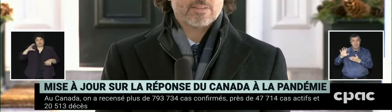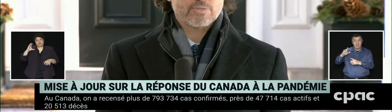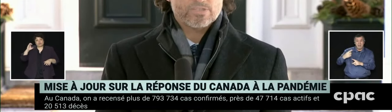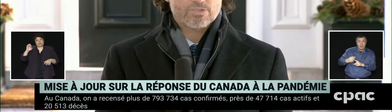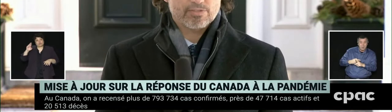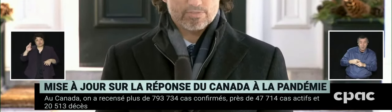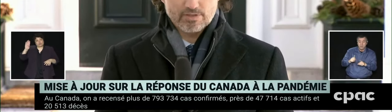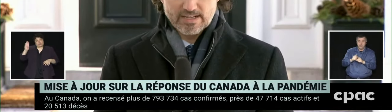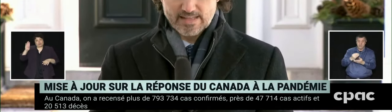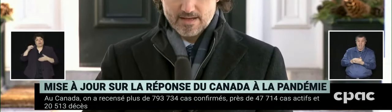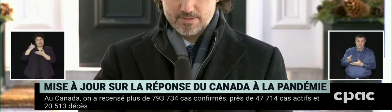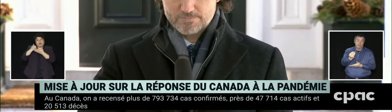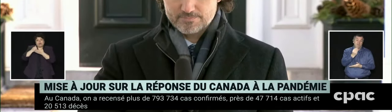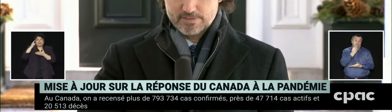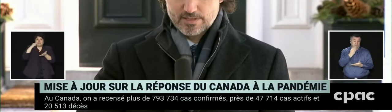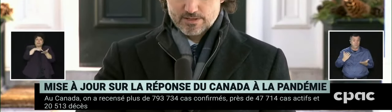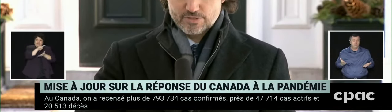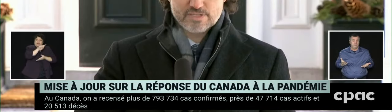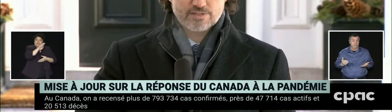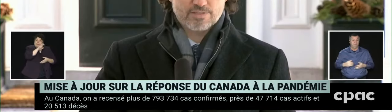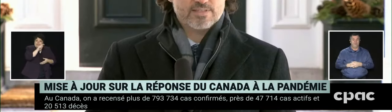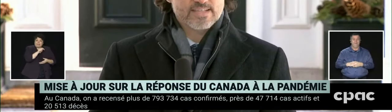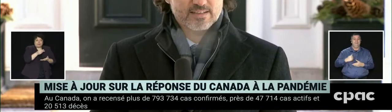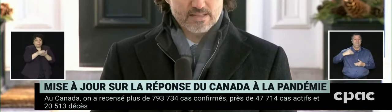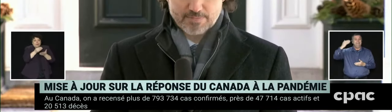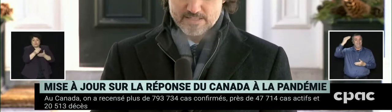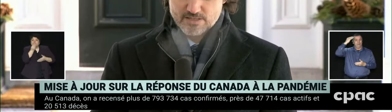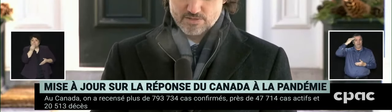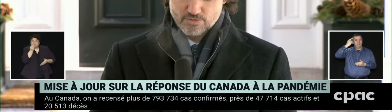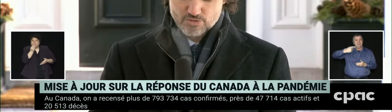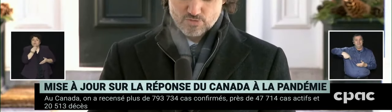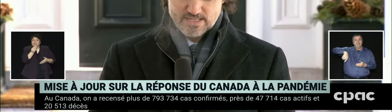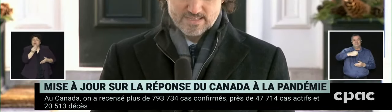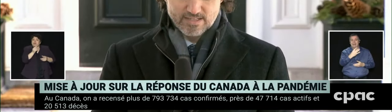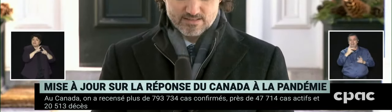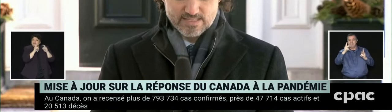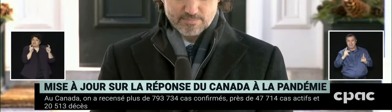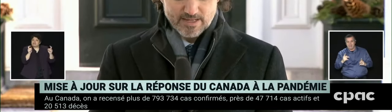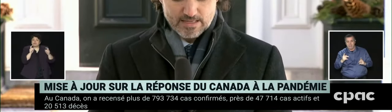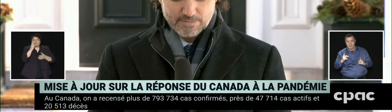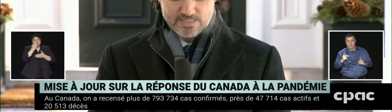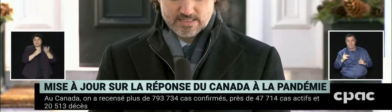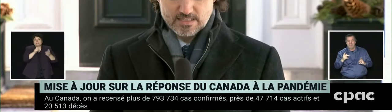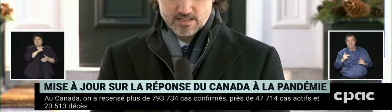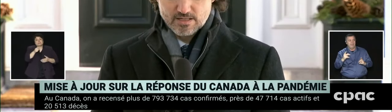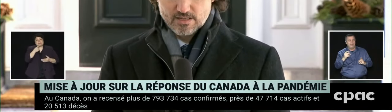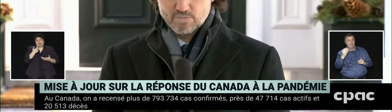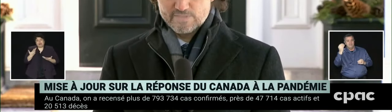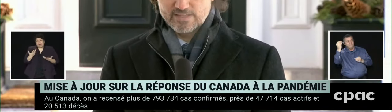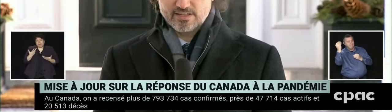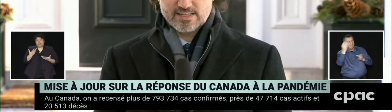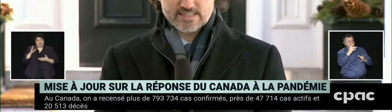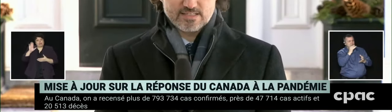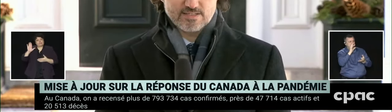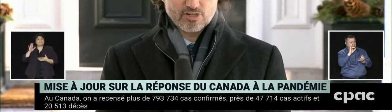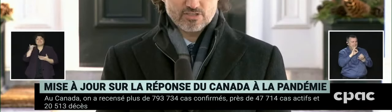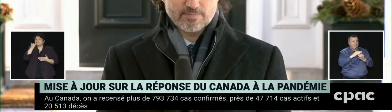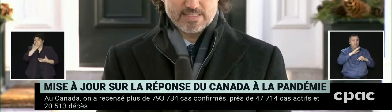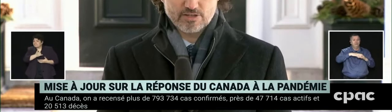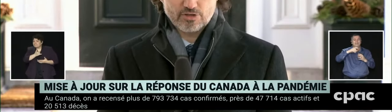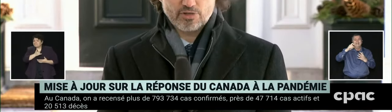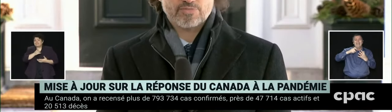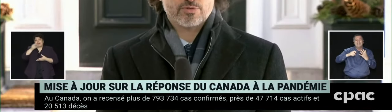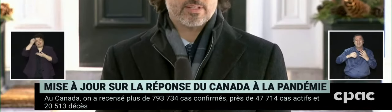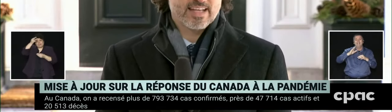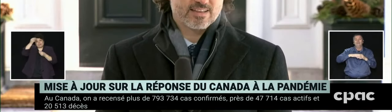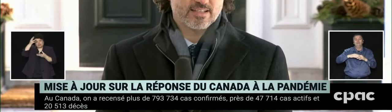mettre de la nourriture sur leur table. Je sais que certaines personnes ont souligné des renseignements imprécis concernant les exigences en